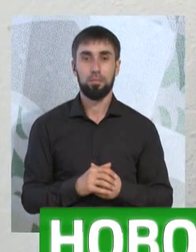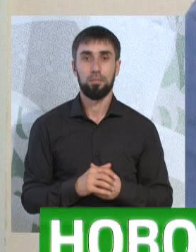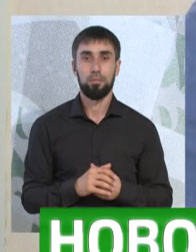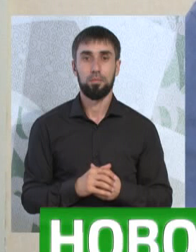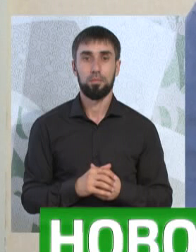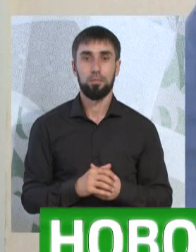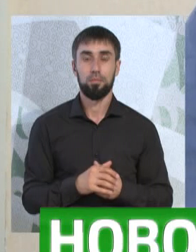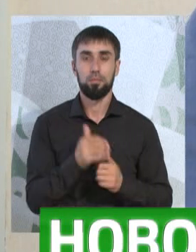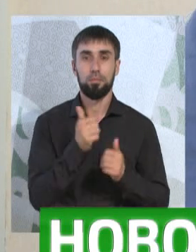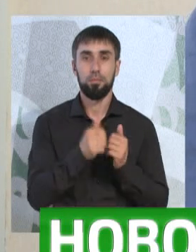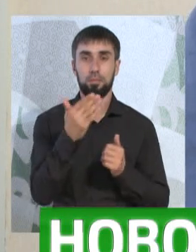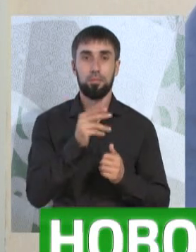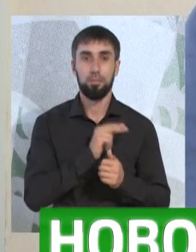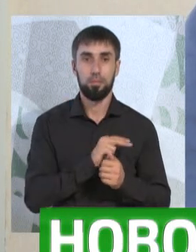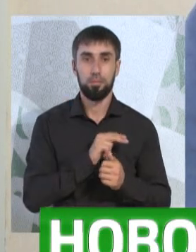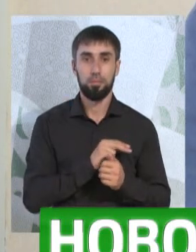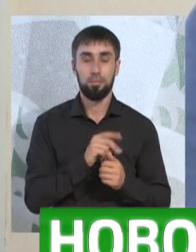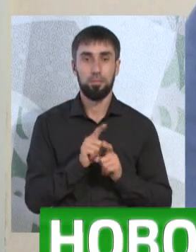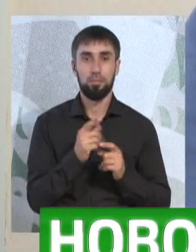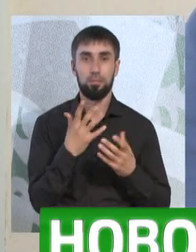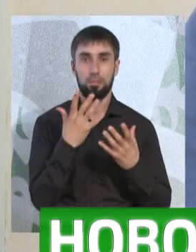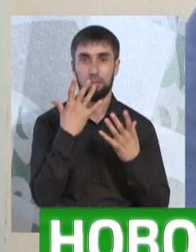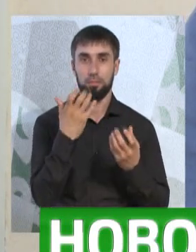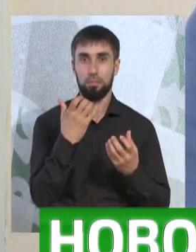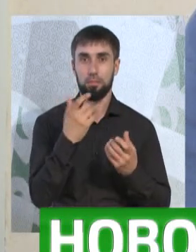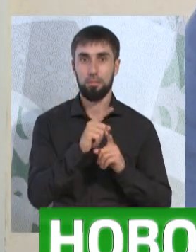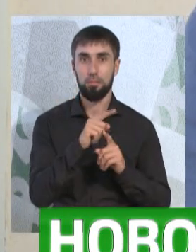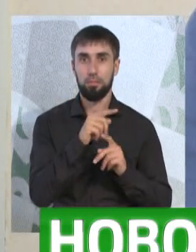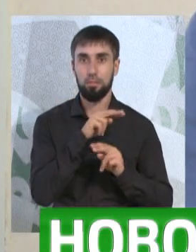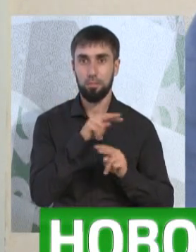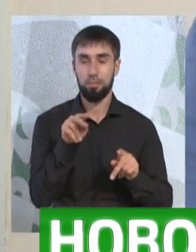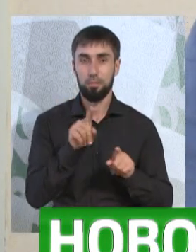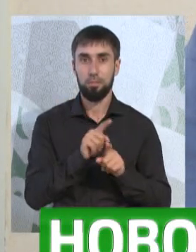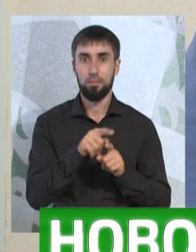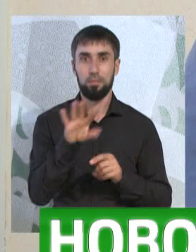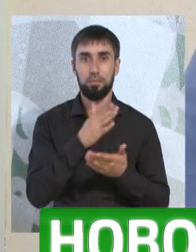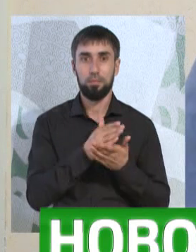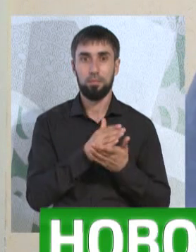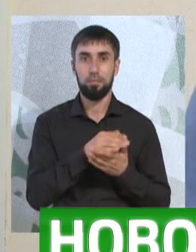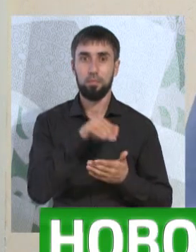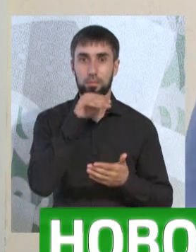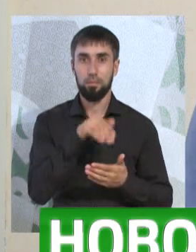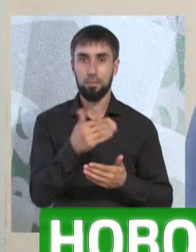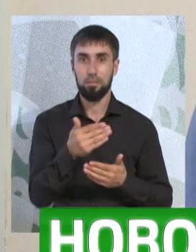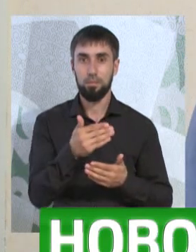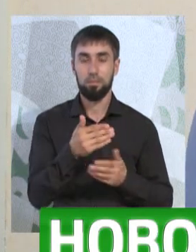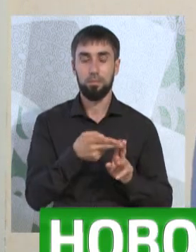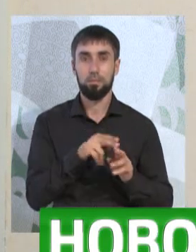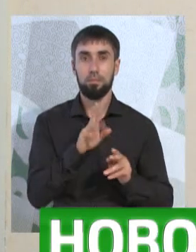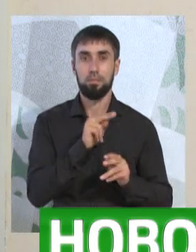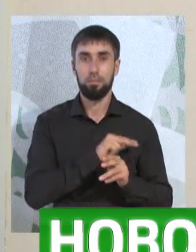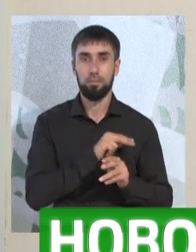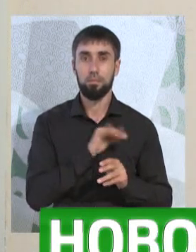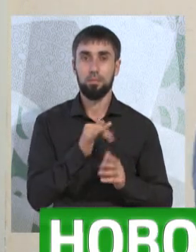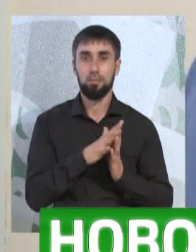равнодушными. Каждая из этих работ притягивает взор. Мы видим здесь профессионализм этого скульптора. Но